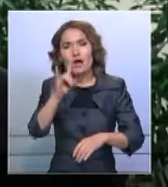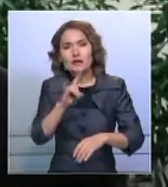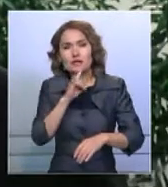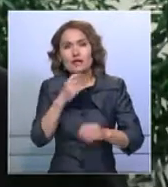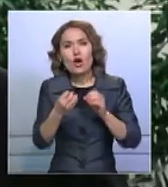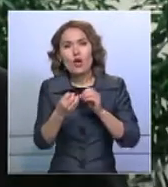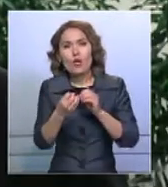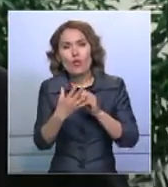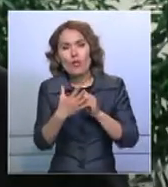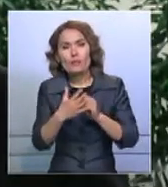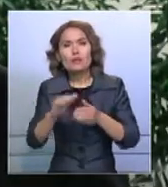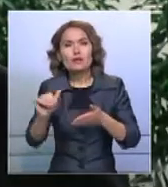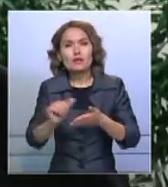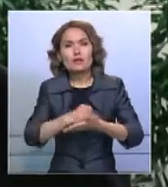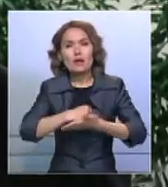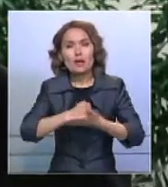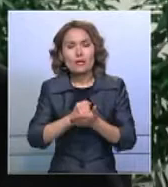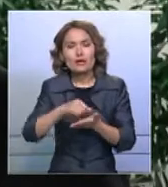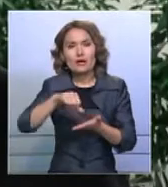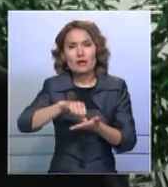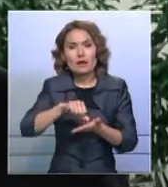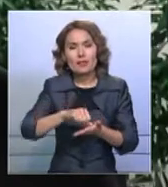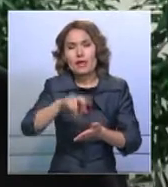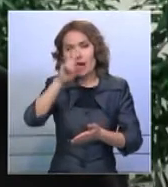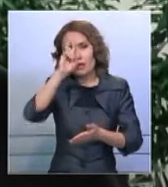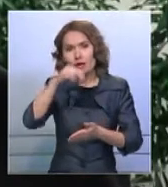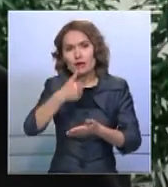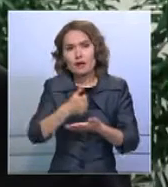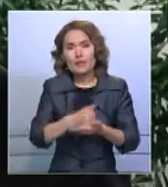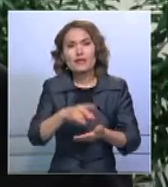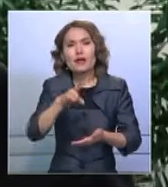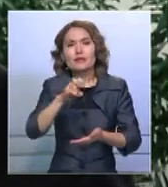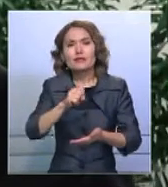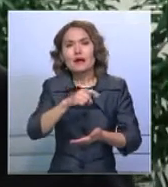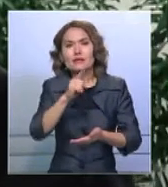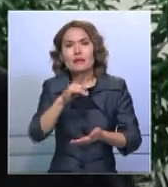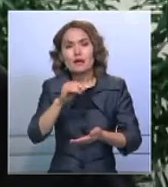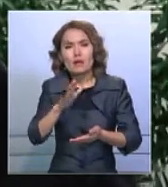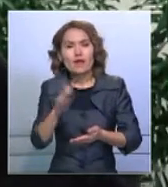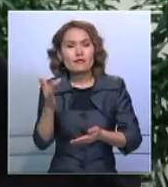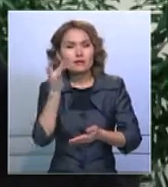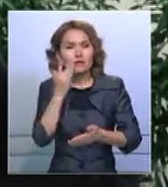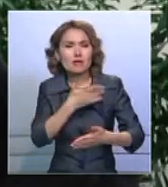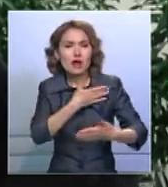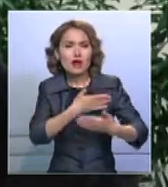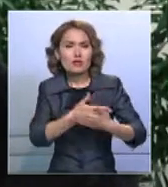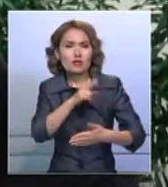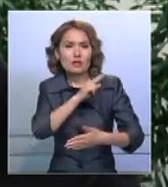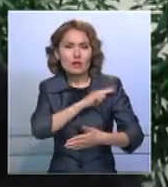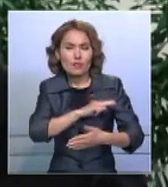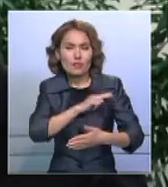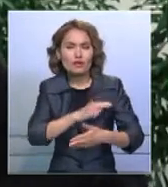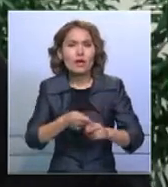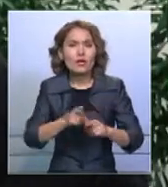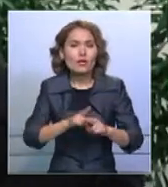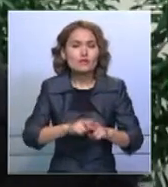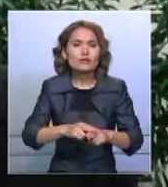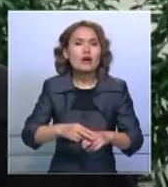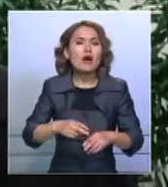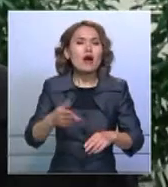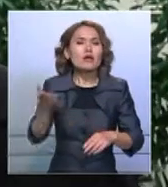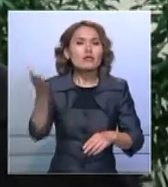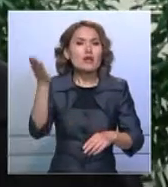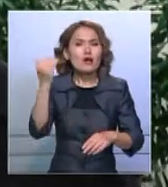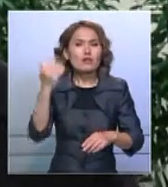қабылдауына қатысты. Нұрсұлтан Назарбаевқа әлем үшін маңызды істердің ортасында жүретіні үшін алғысымызды жеткізгім келеді. МАГАТЭ төмен